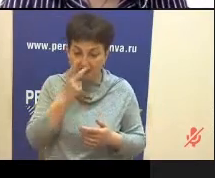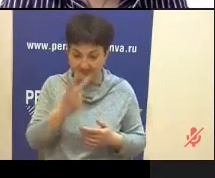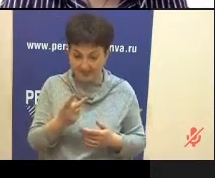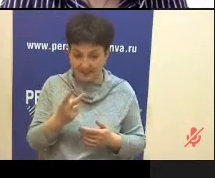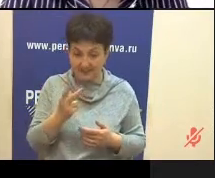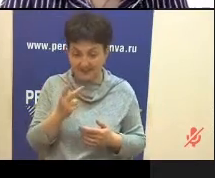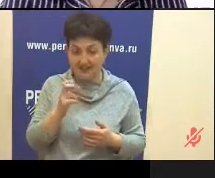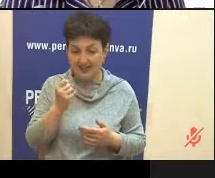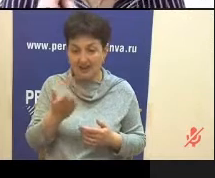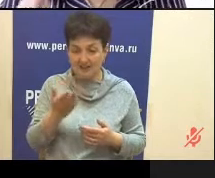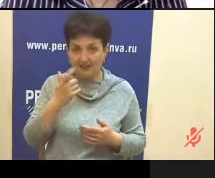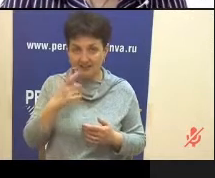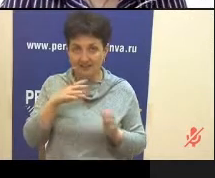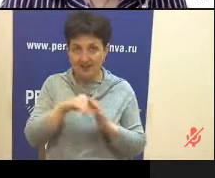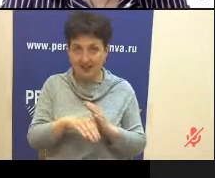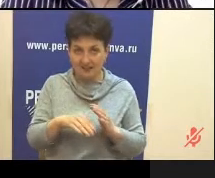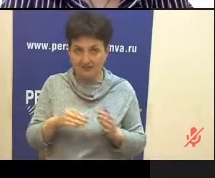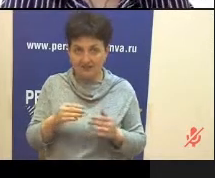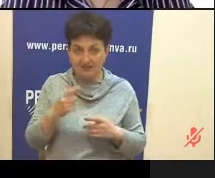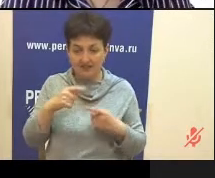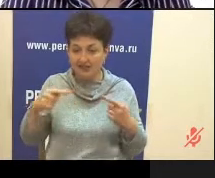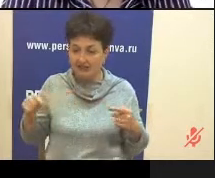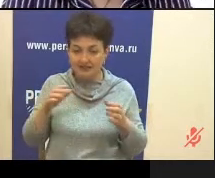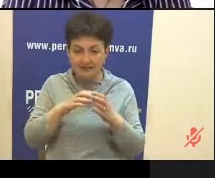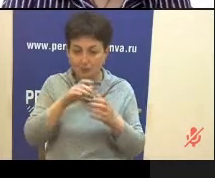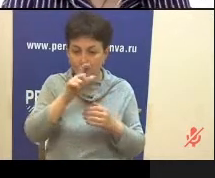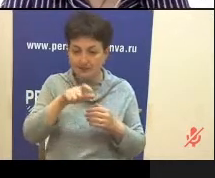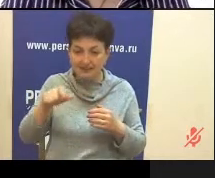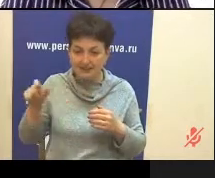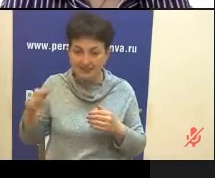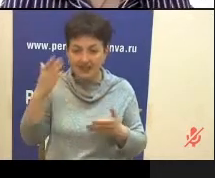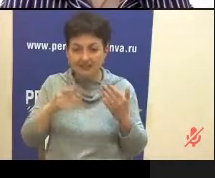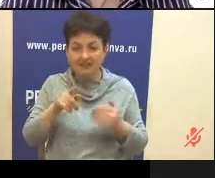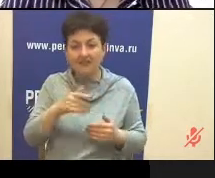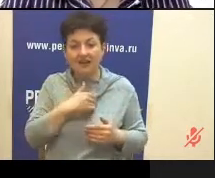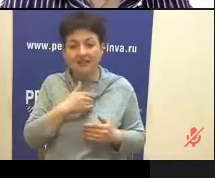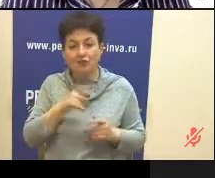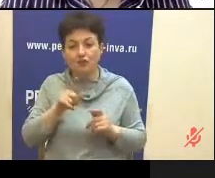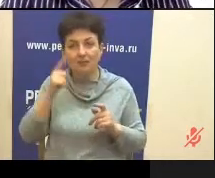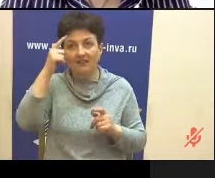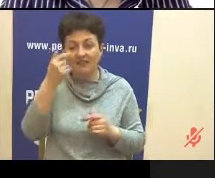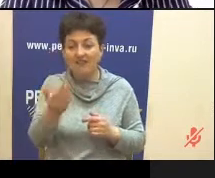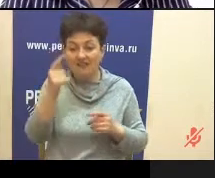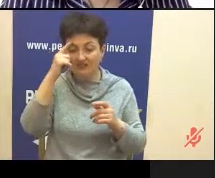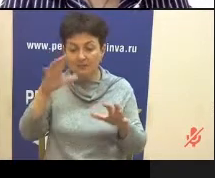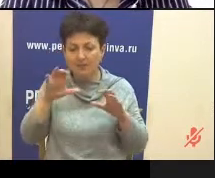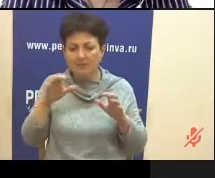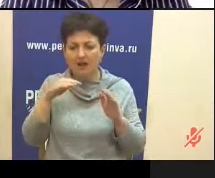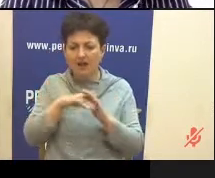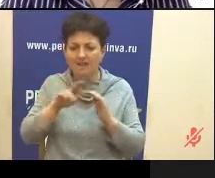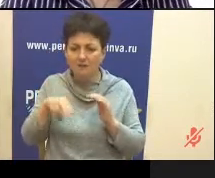должны видеть, как вы это закладываете, разные группы населения. Если вы хотите, чтобы вас воспринимали